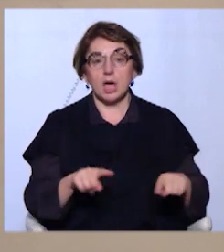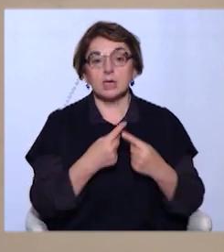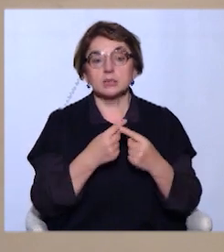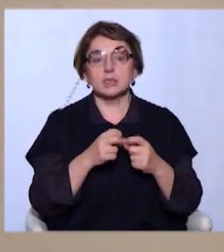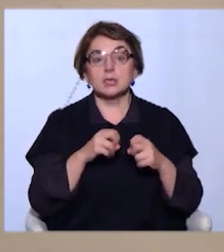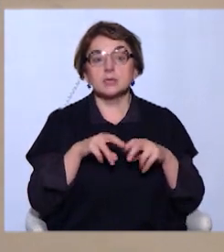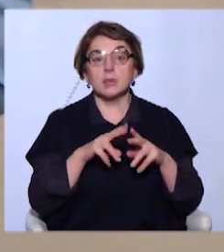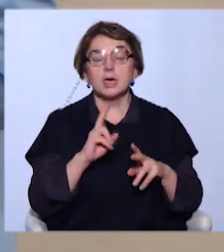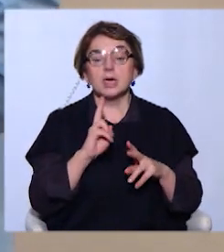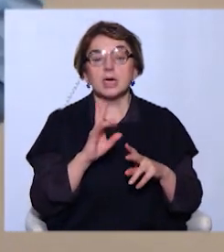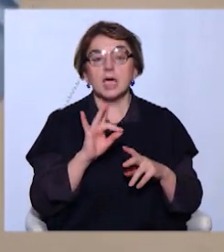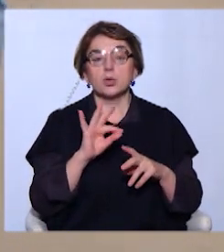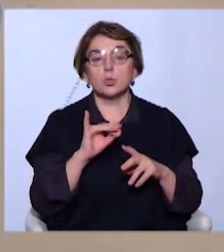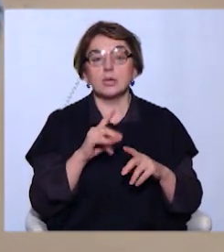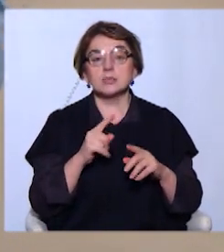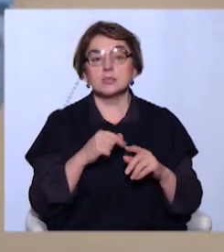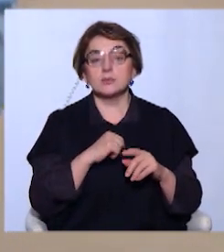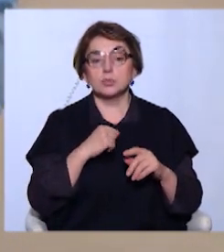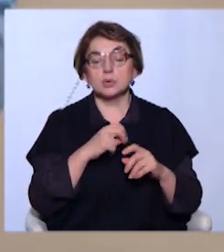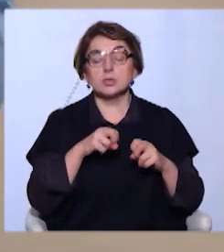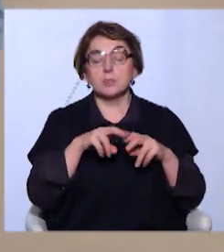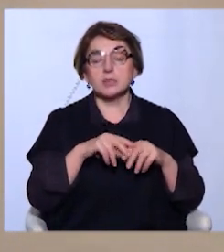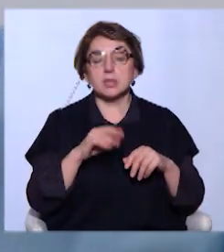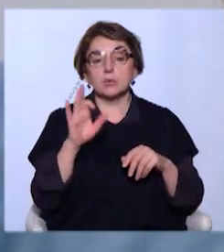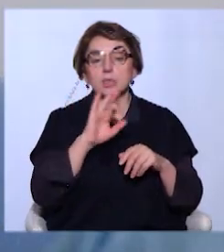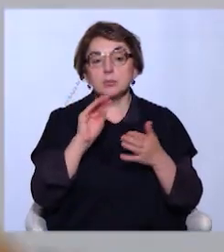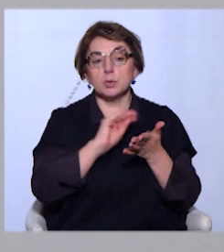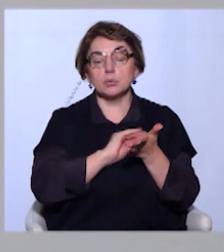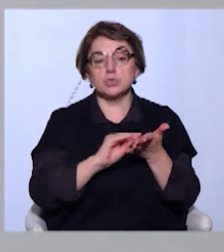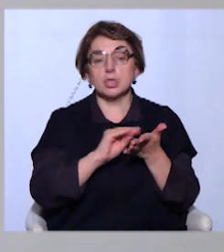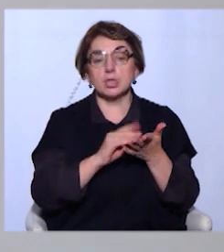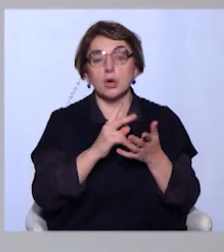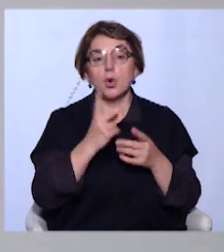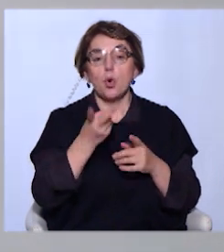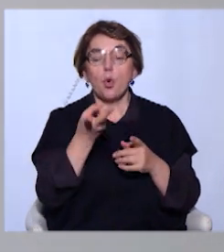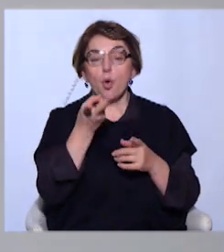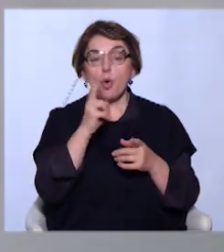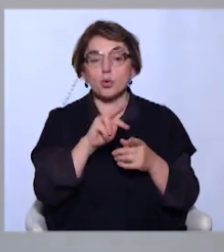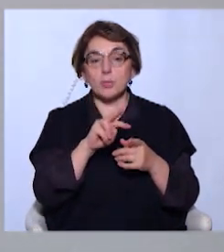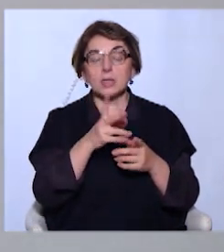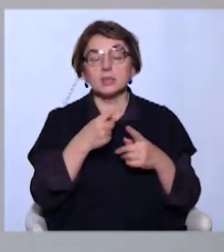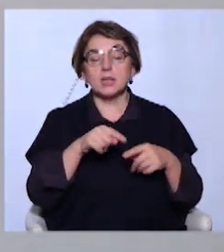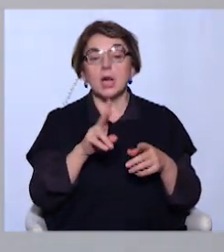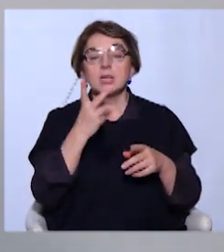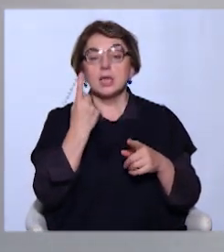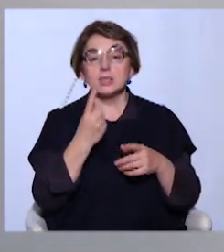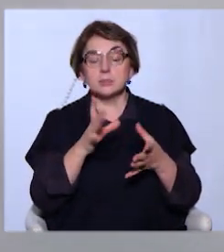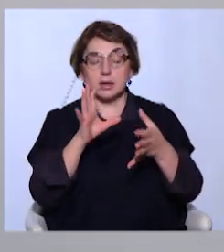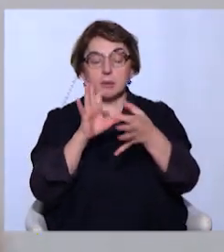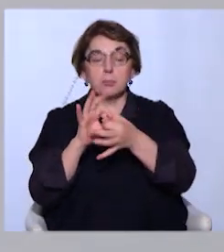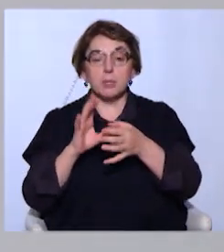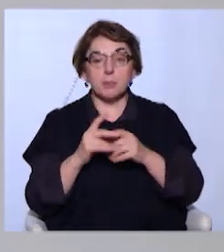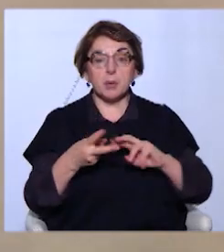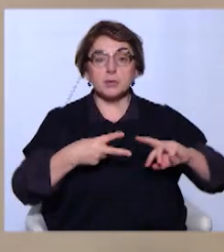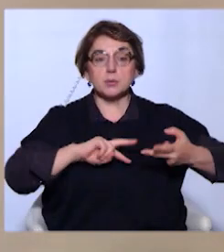იქნა დადგენილი და ეს არის კეკულეს მიერ მოწოდებული ფორმულა, სადაც ხედავთ, რომ არის ორმაგი და ერთმაგი